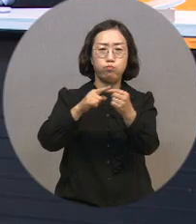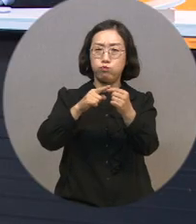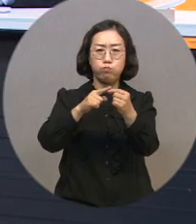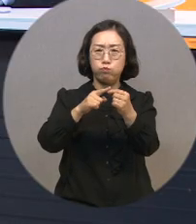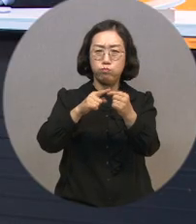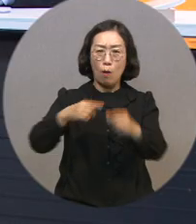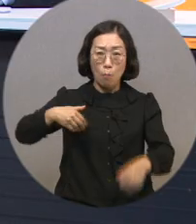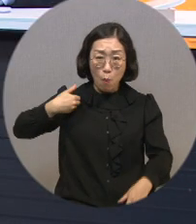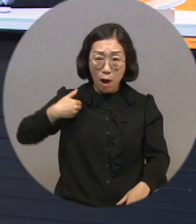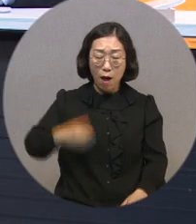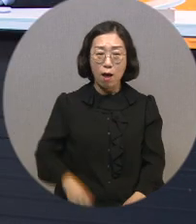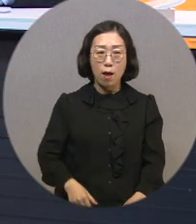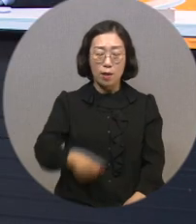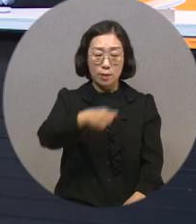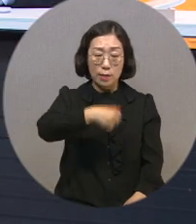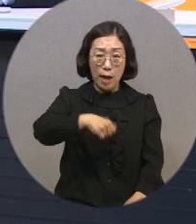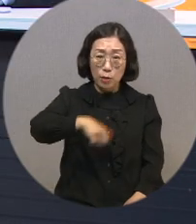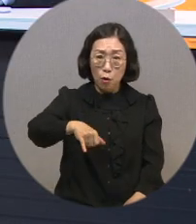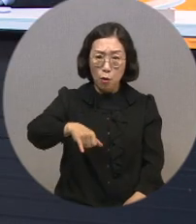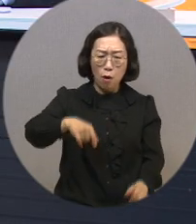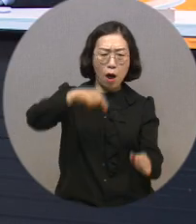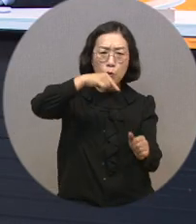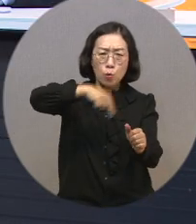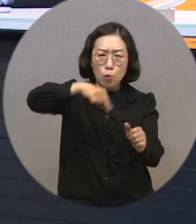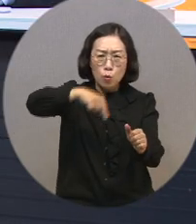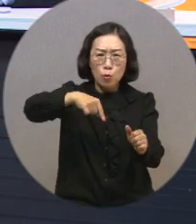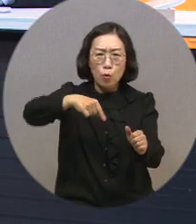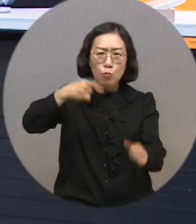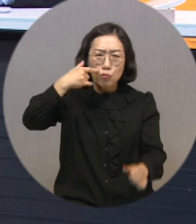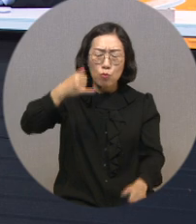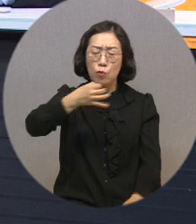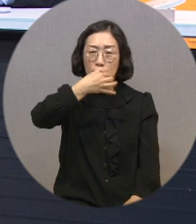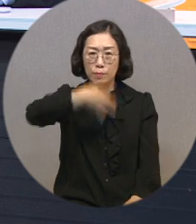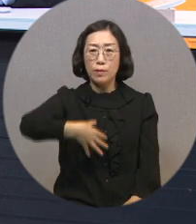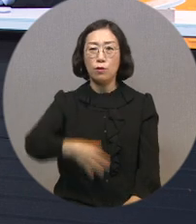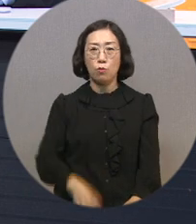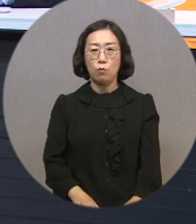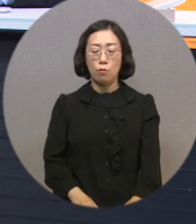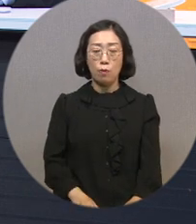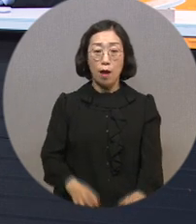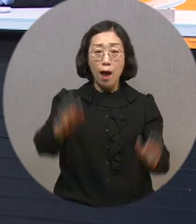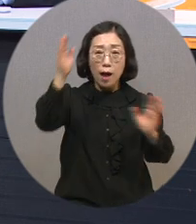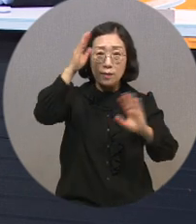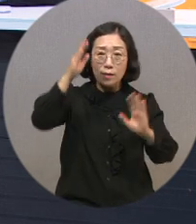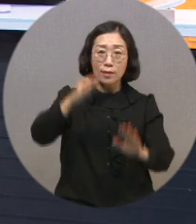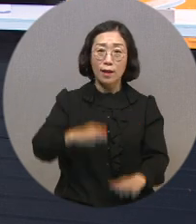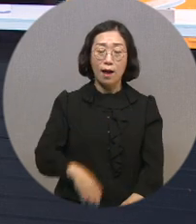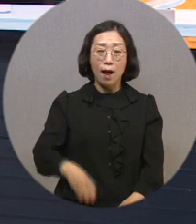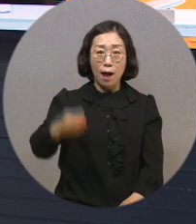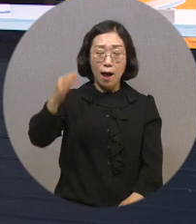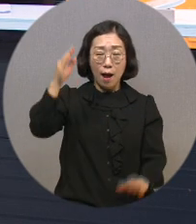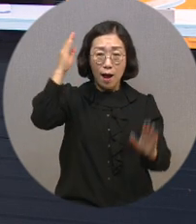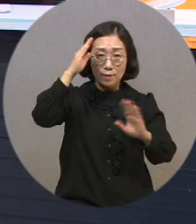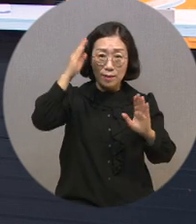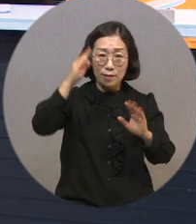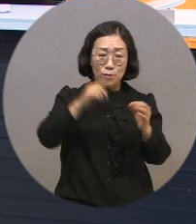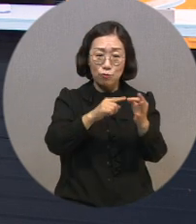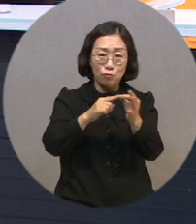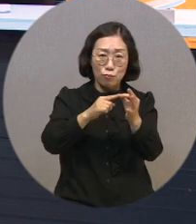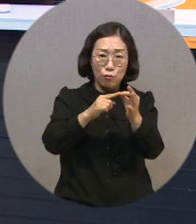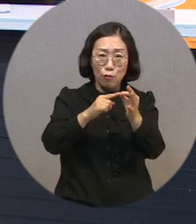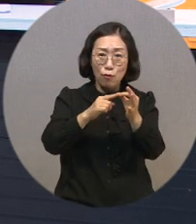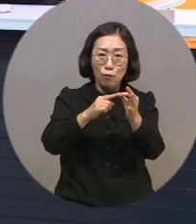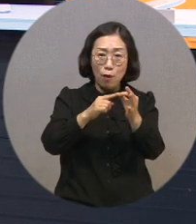이 자녀 교육을 가르치는데 굉장히 어려움이 있거든요. 네. 우리 이 아이들은 한글은 좀 아는데 이 아이가 오히려 학부모를